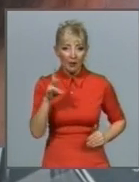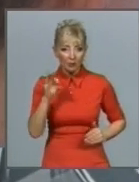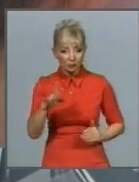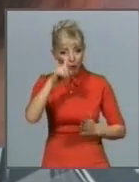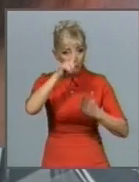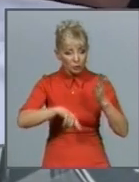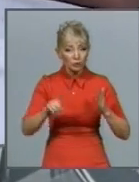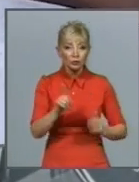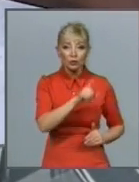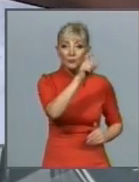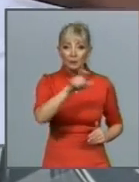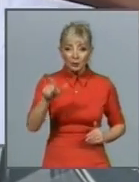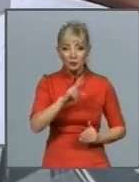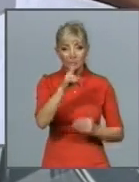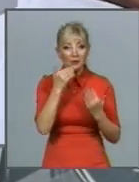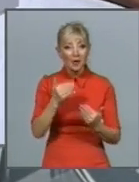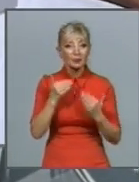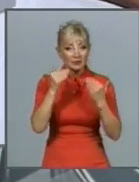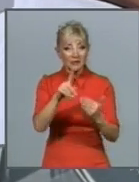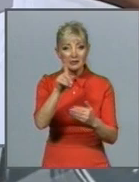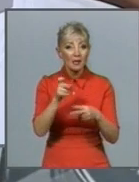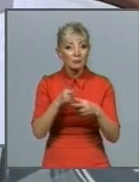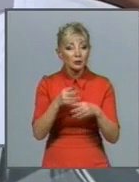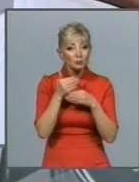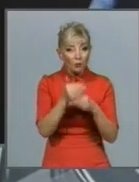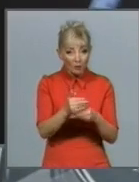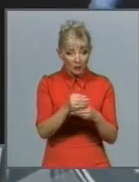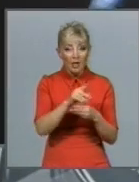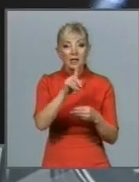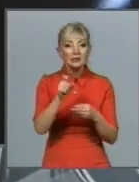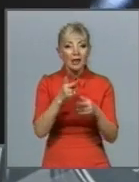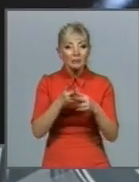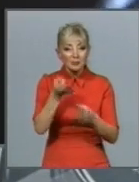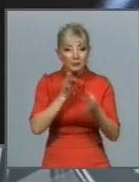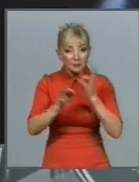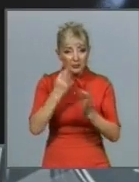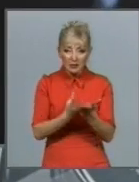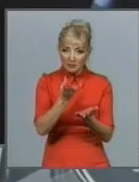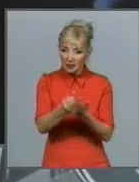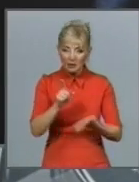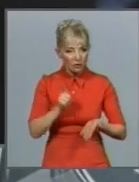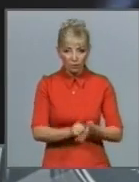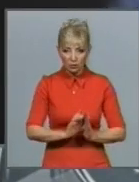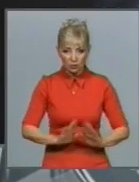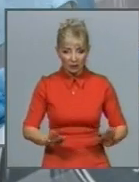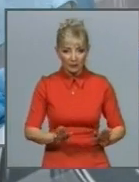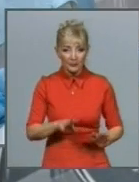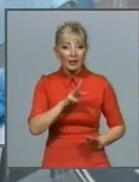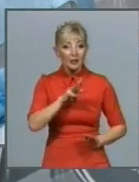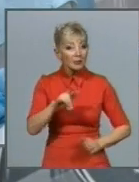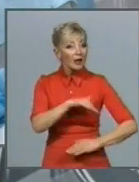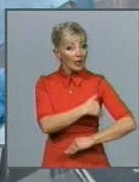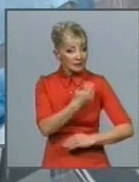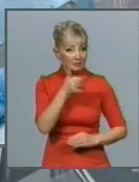що пацієнти, які звернулися по медичну допомогу, за медпрепарати сплачувати не повинні. Ми хочемо, щоб